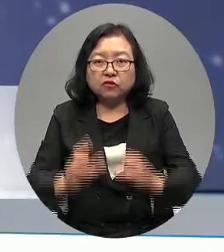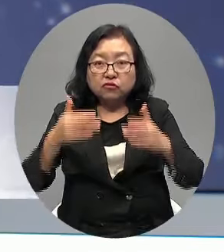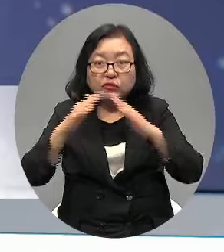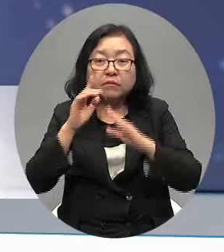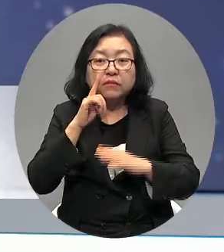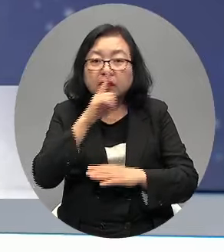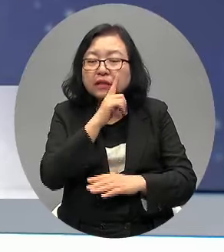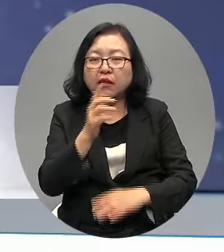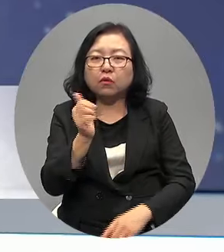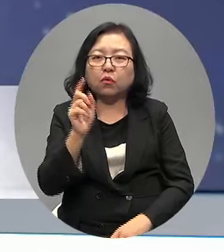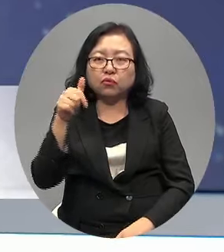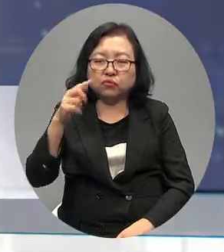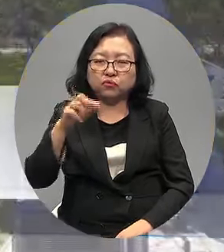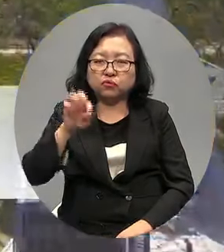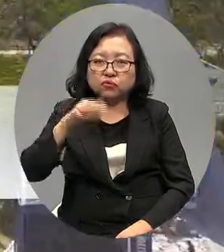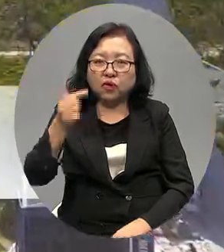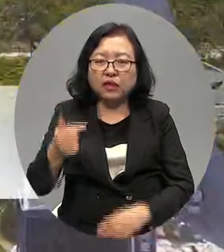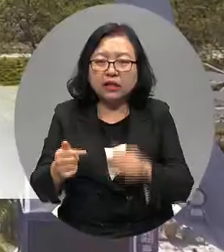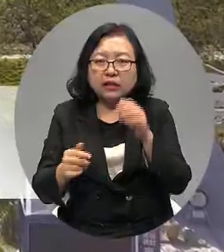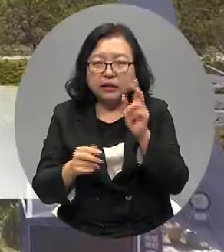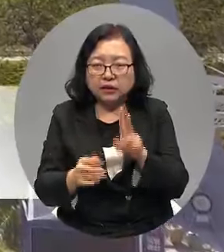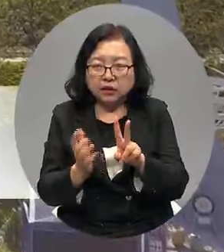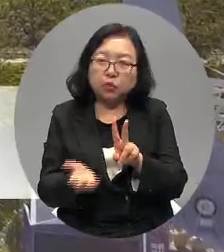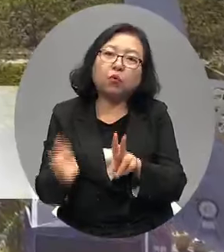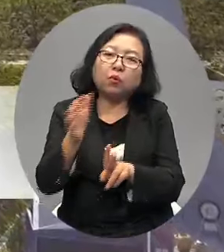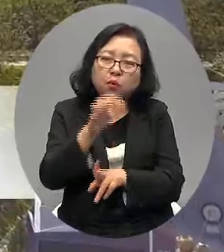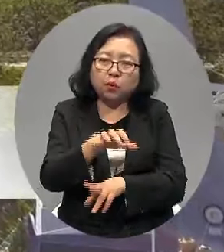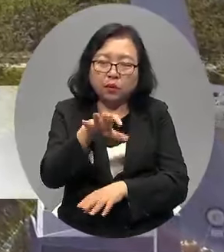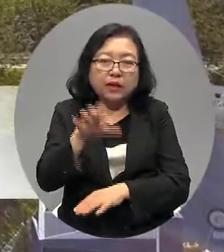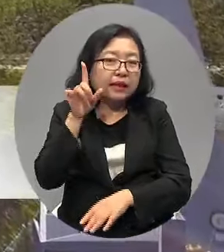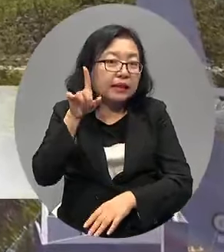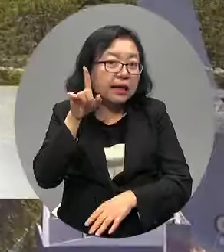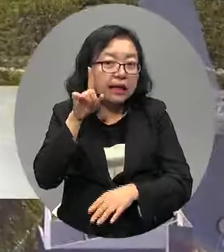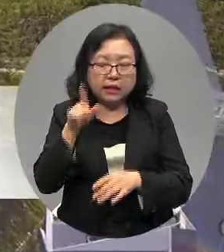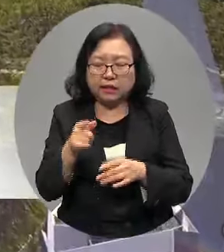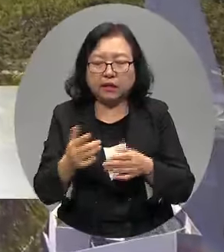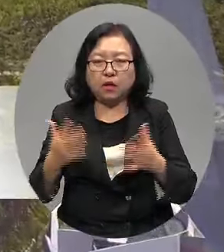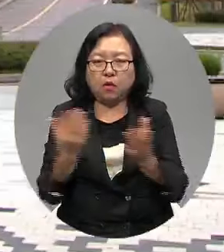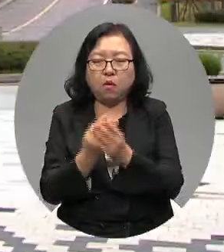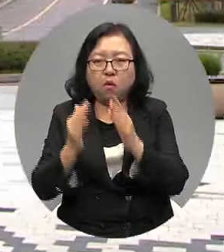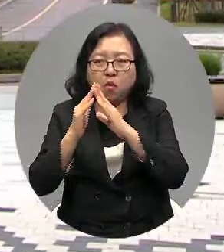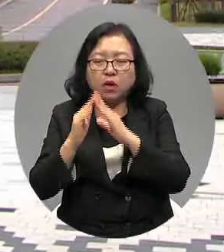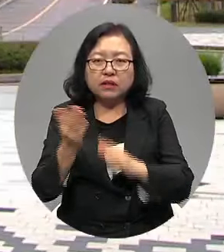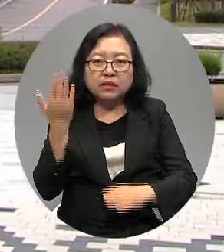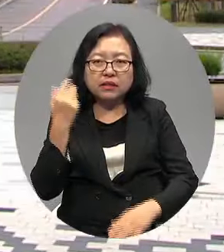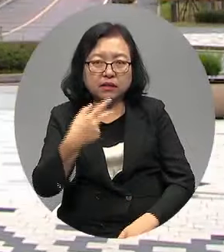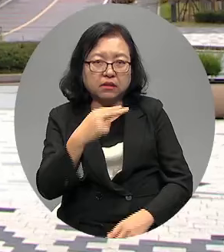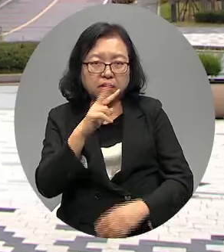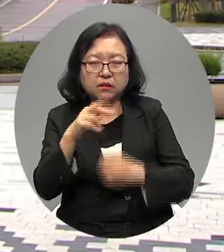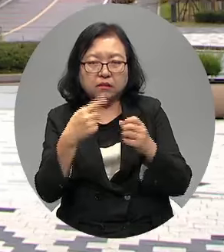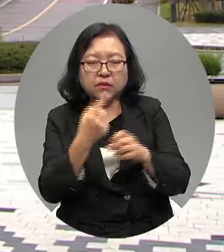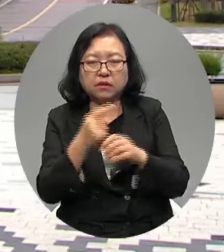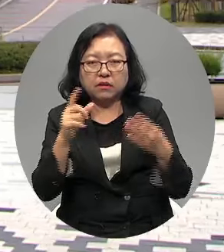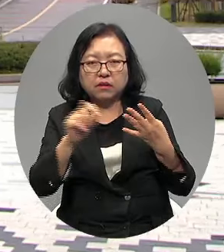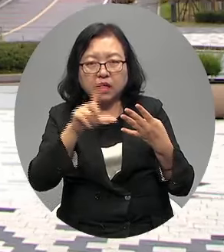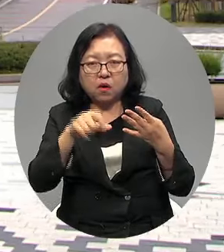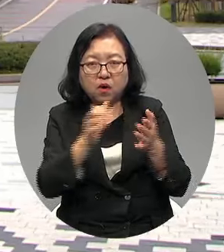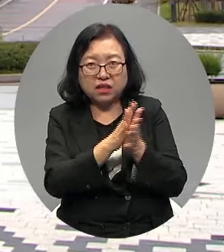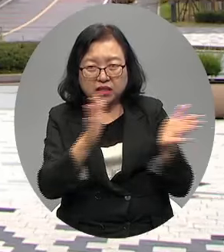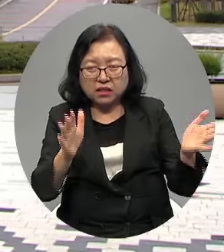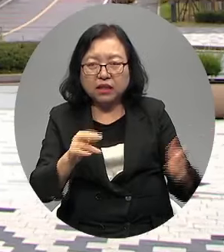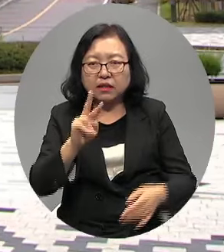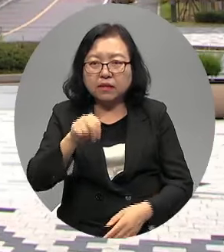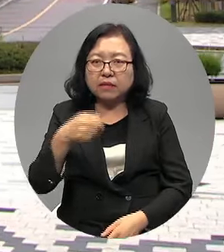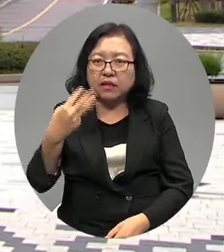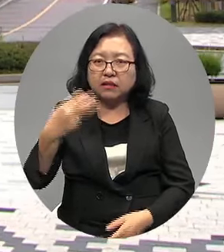국립괴산 호국원 제2묘역이 내일 준공됩니다. 이 묘역은 지난 2022년 4월 착공해 2만 3천